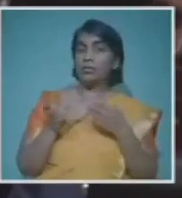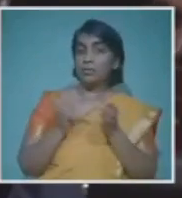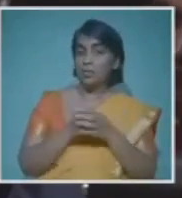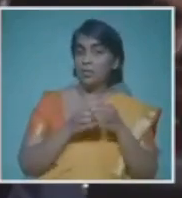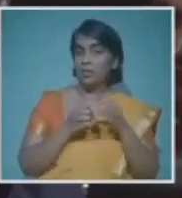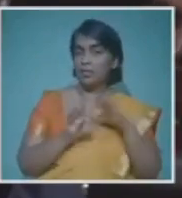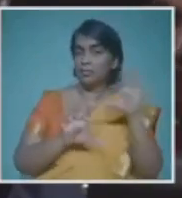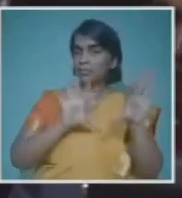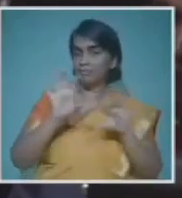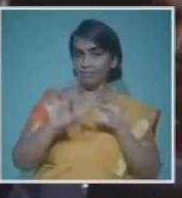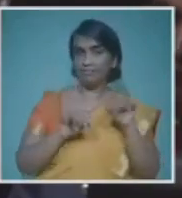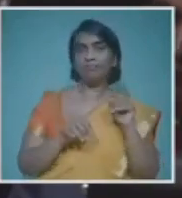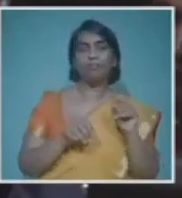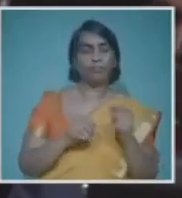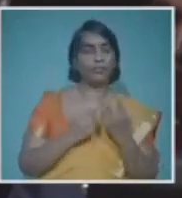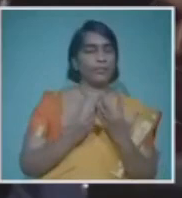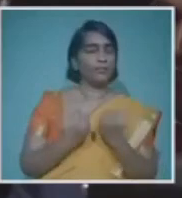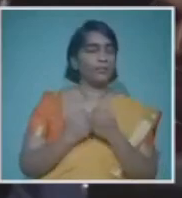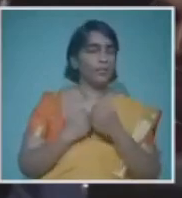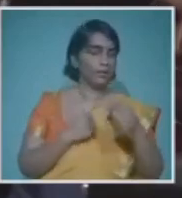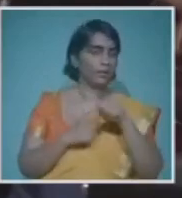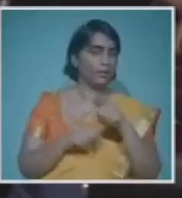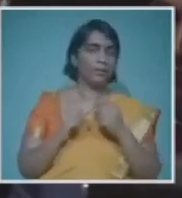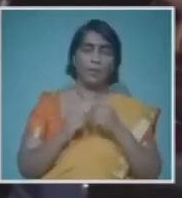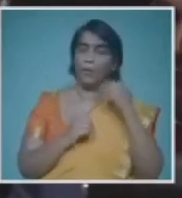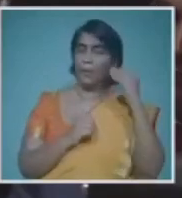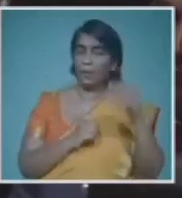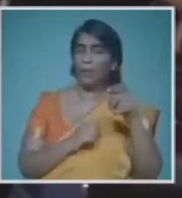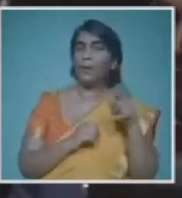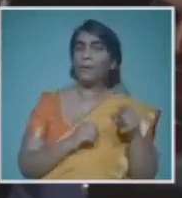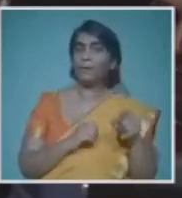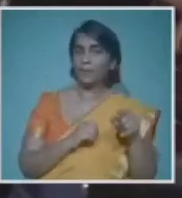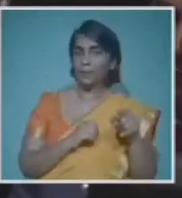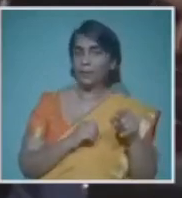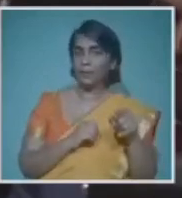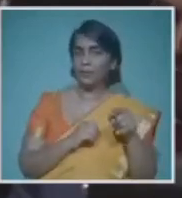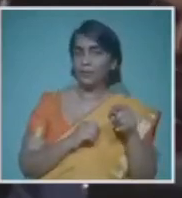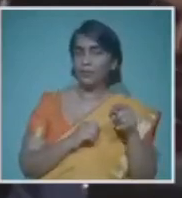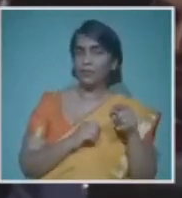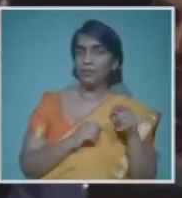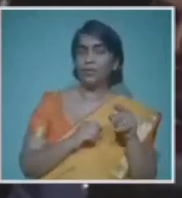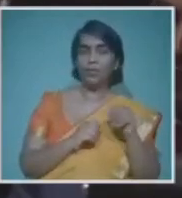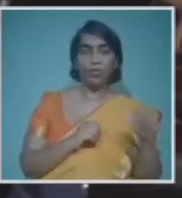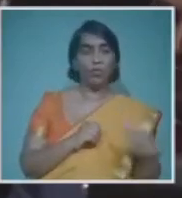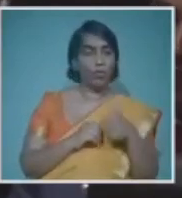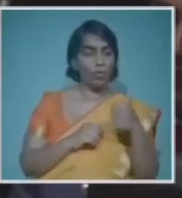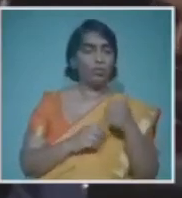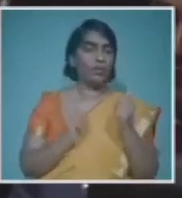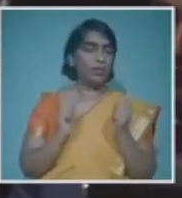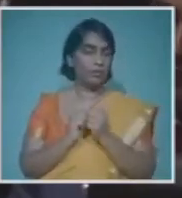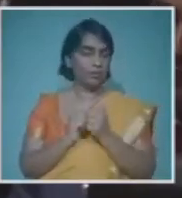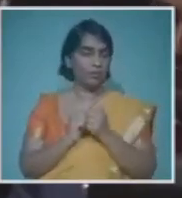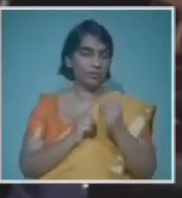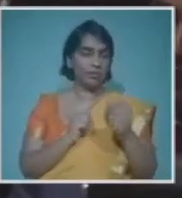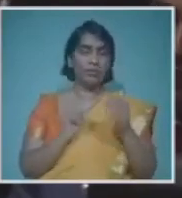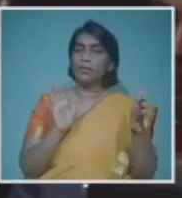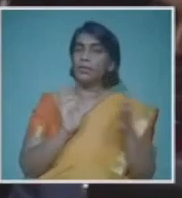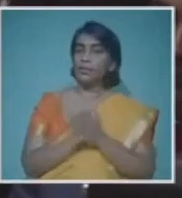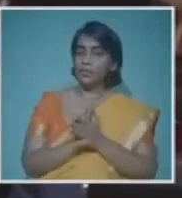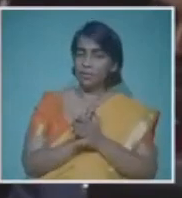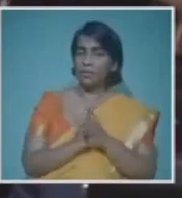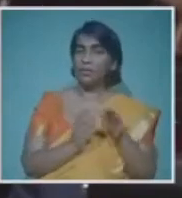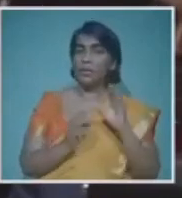පත් කරලා ලබාගෙන යනවා. ඒ අනුව ඉදිරියේදී ඒ පුනරුත්ථාපන කටයුතු සමග